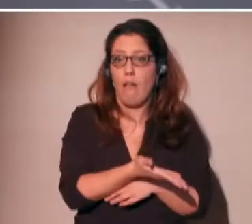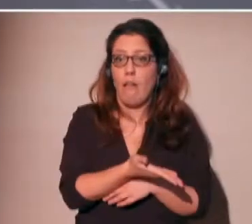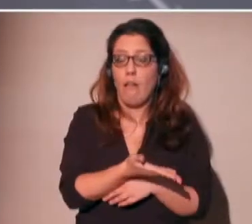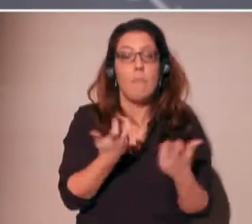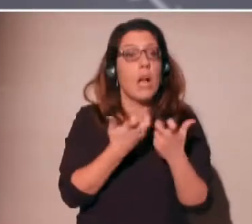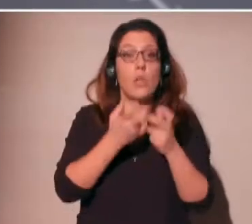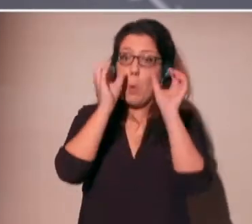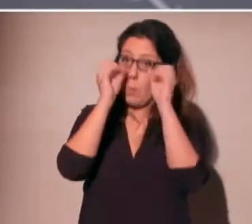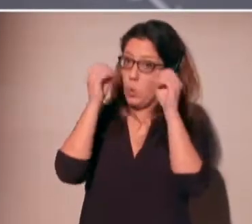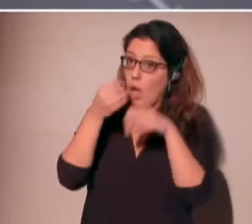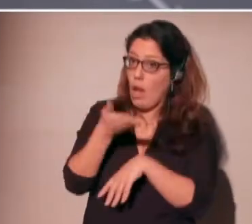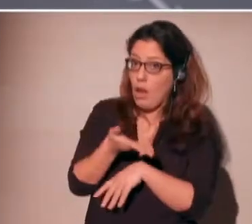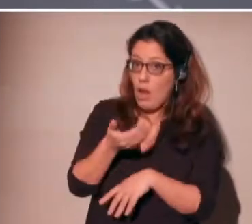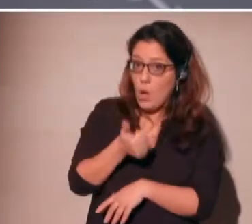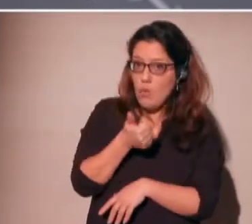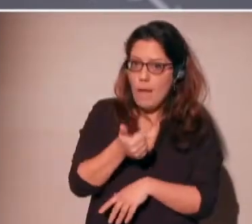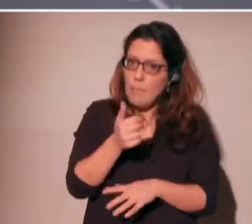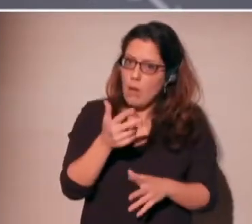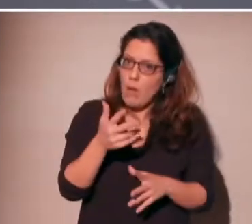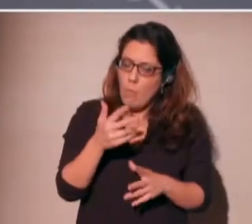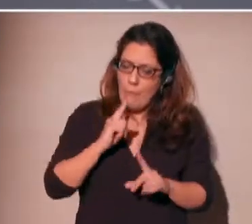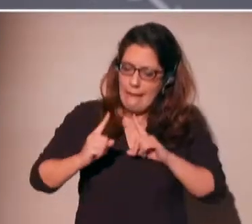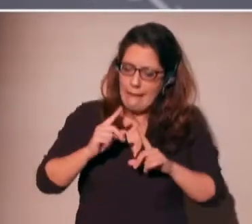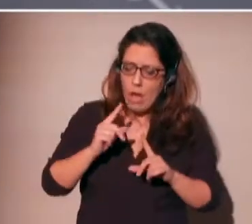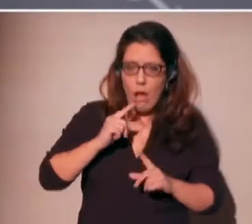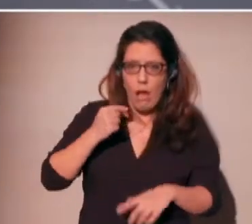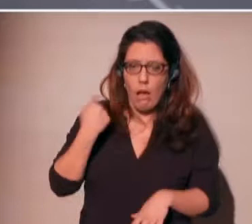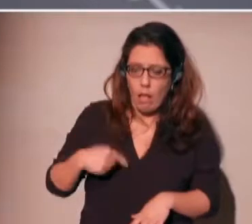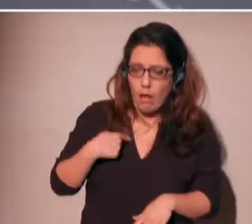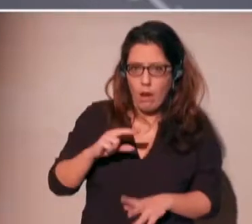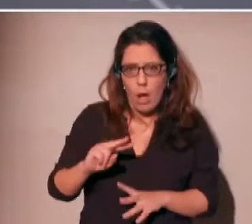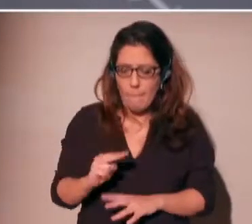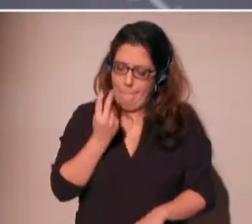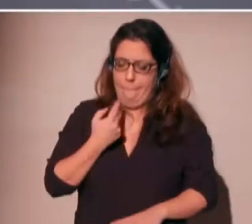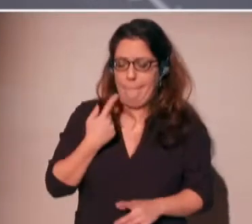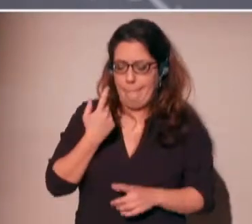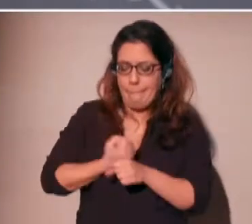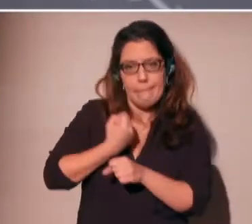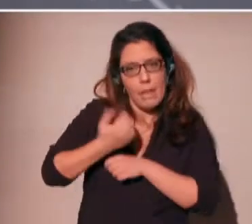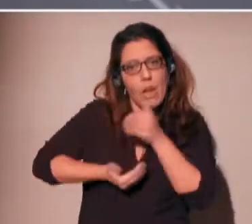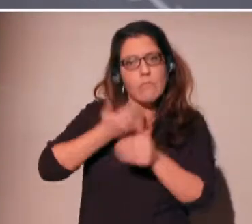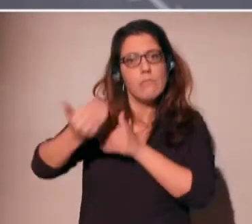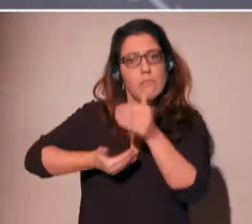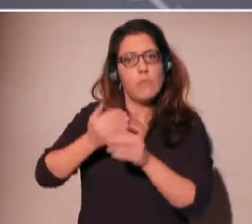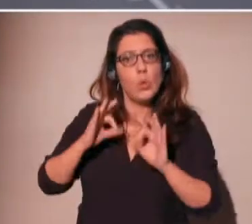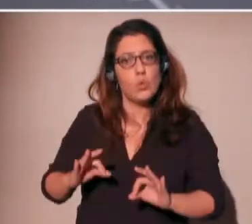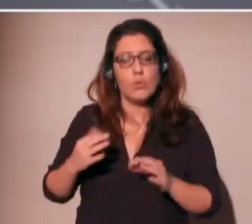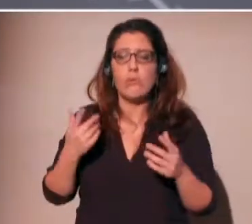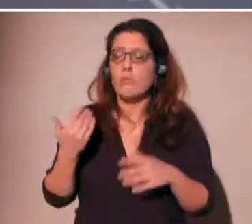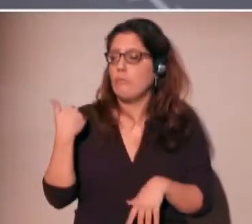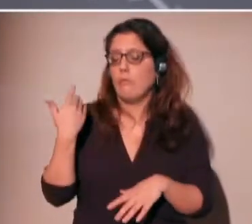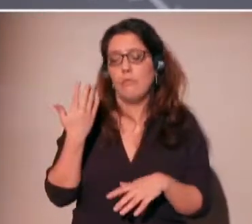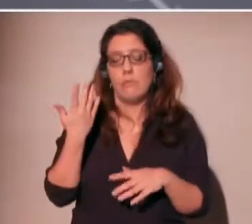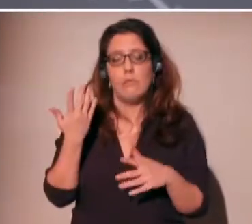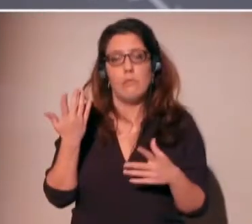à illustrer ses propres échecs. Ils ont montré une très belle image